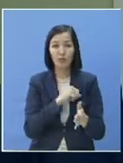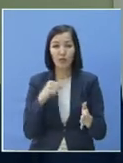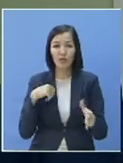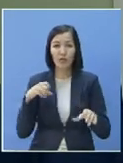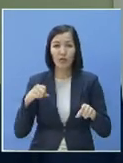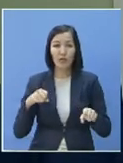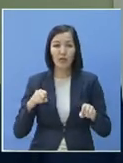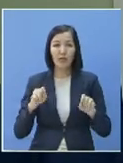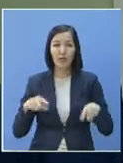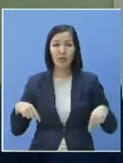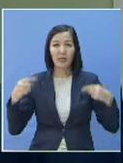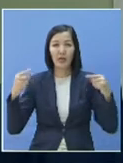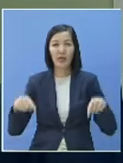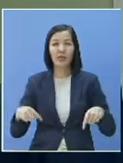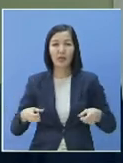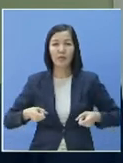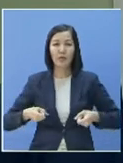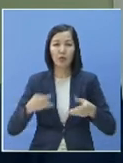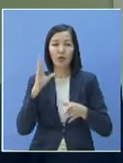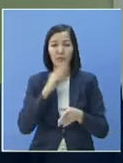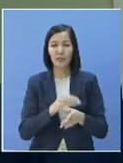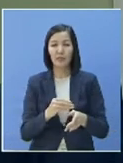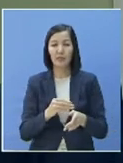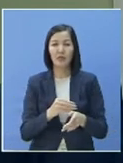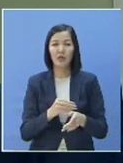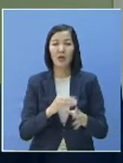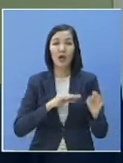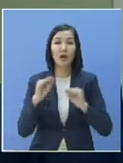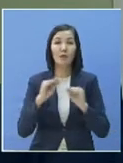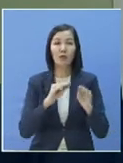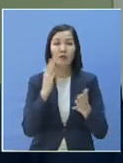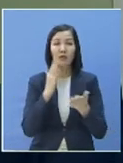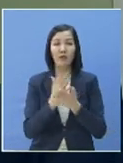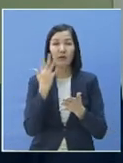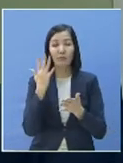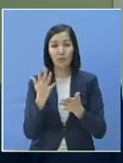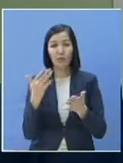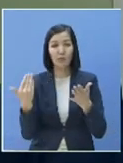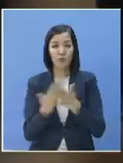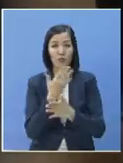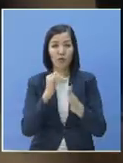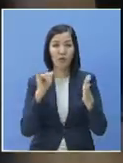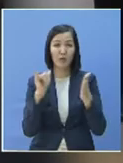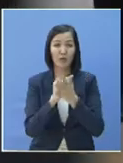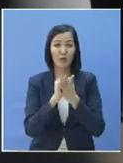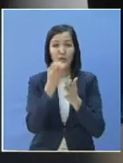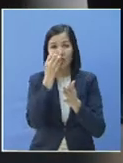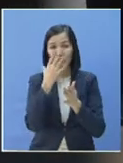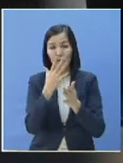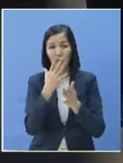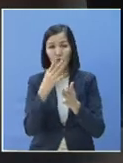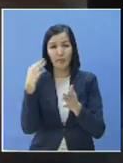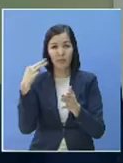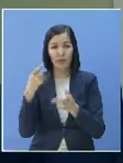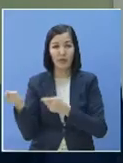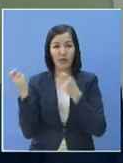бастады. Енді оборудование өте көп, қазір жақсы. 15 оборудование алдық. Жапон елішінен